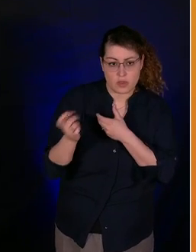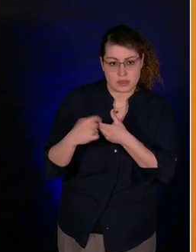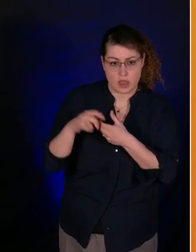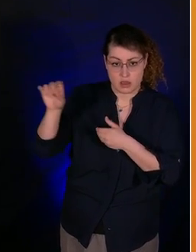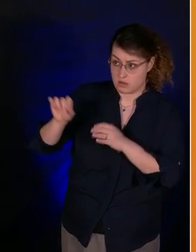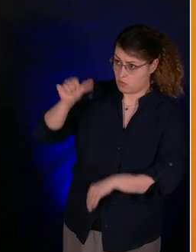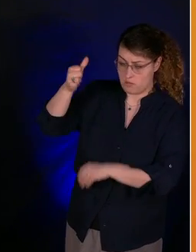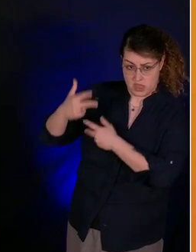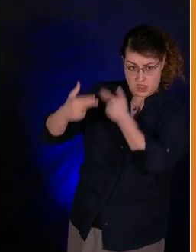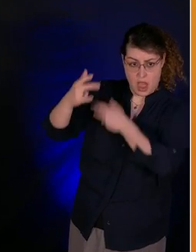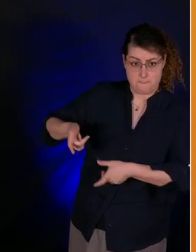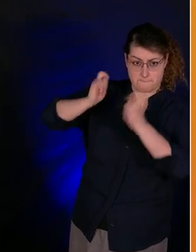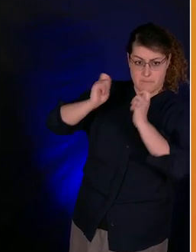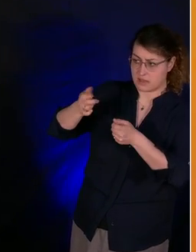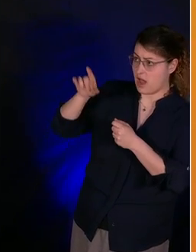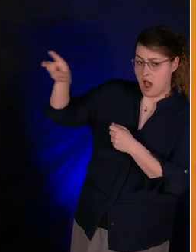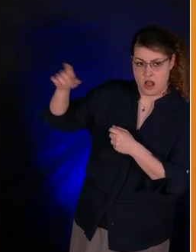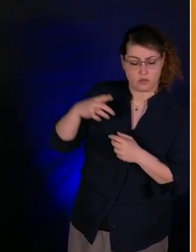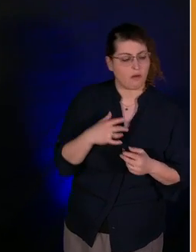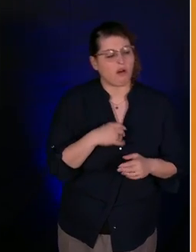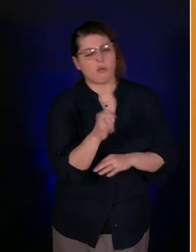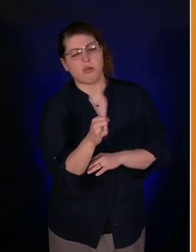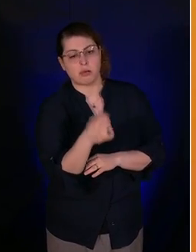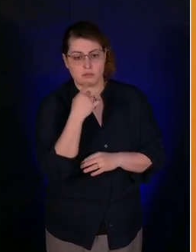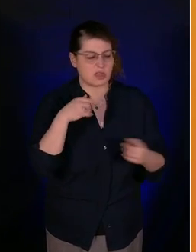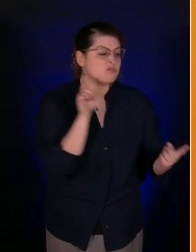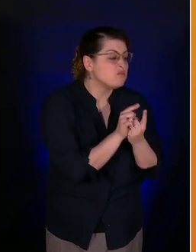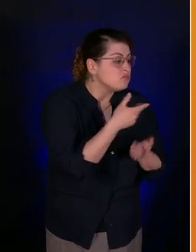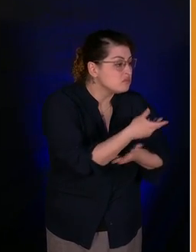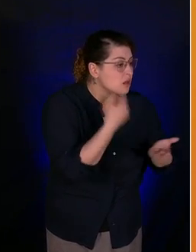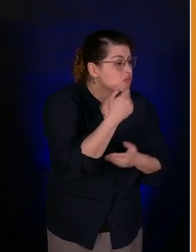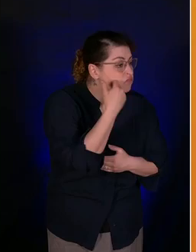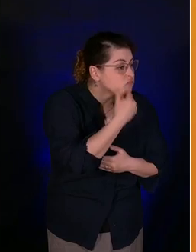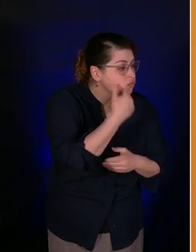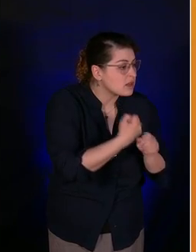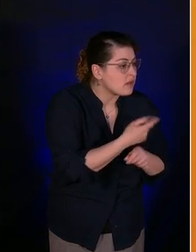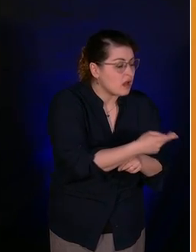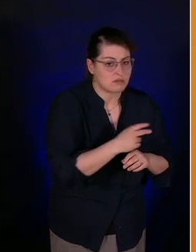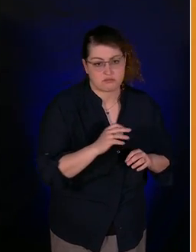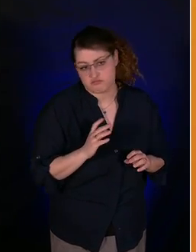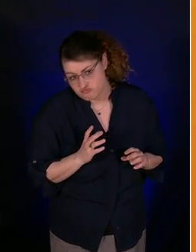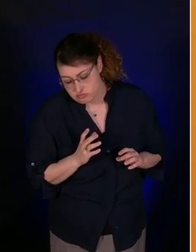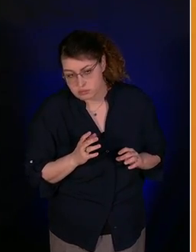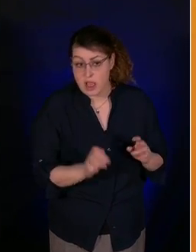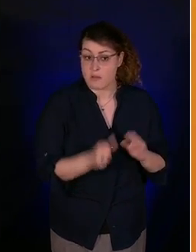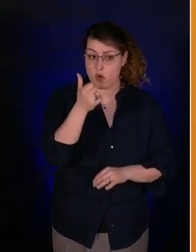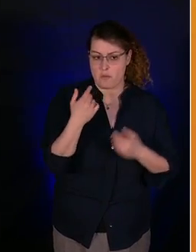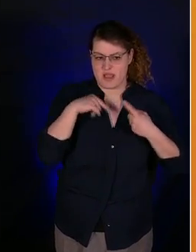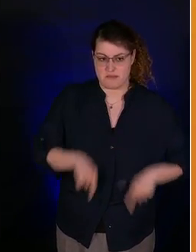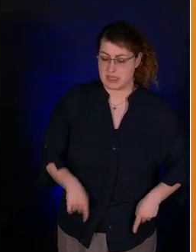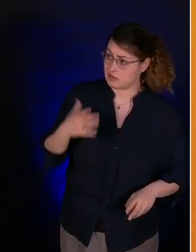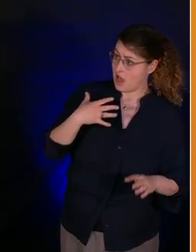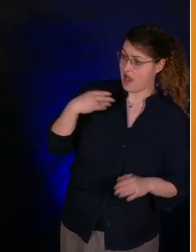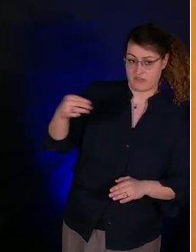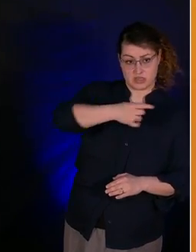son premier mandat de venir discuter du travail et de sa pénibilité. Cerise sur le gâteau, la Première ministre invite les